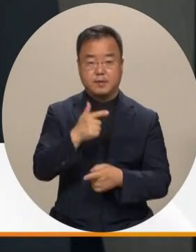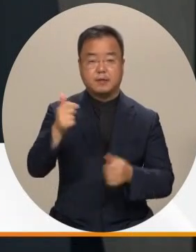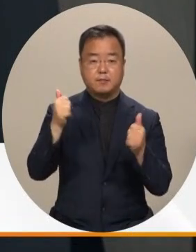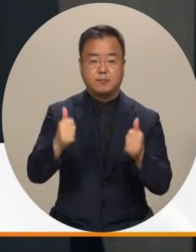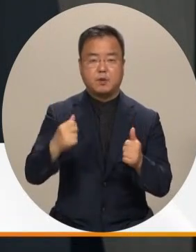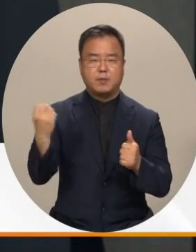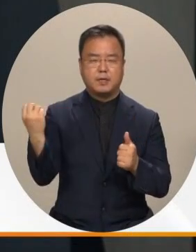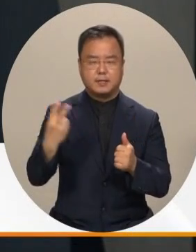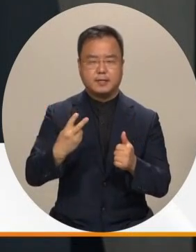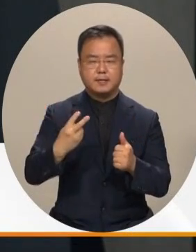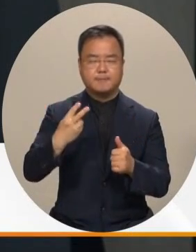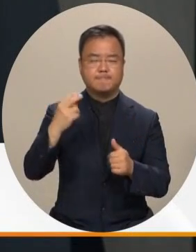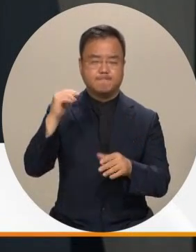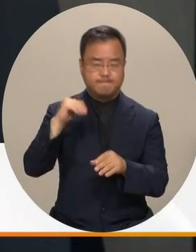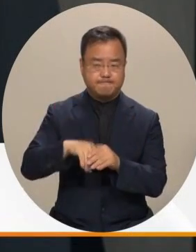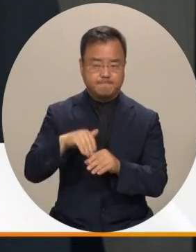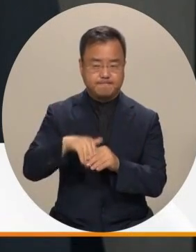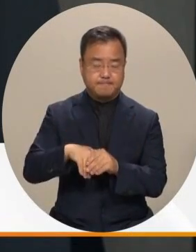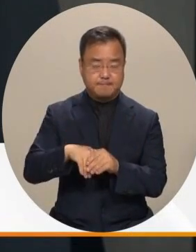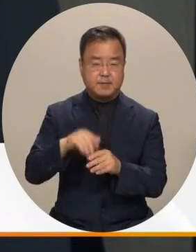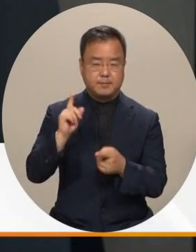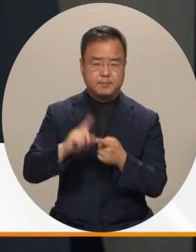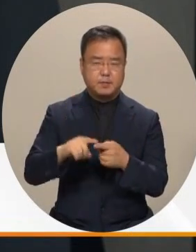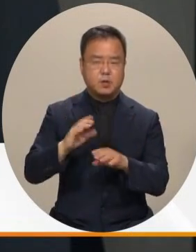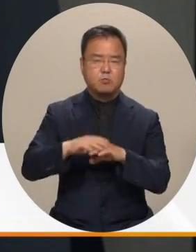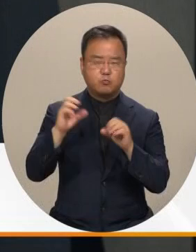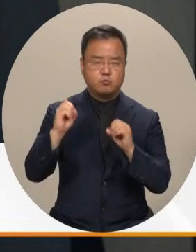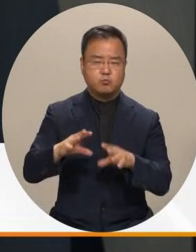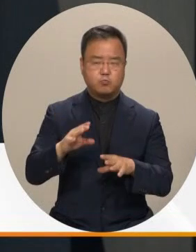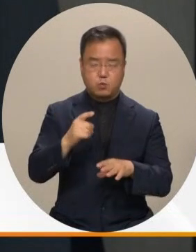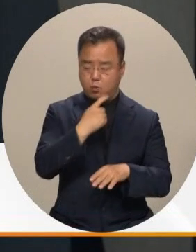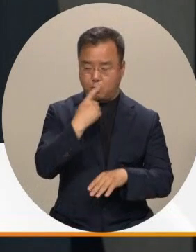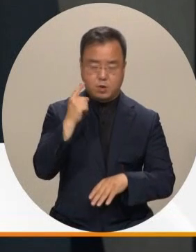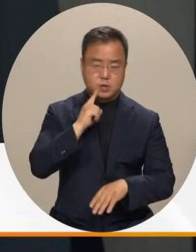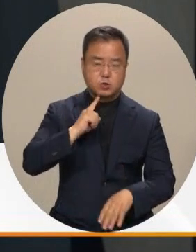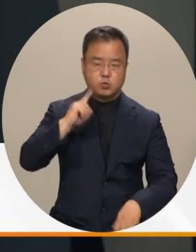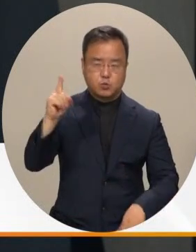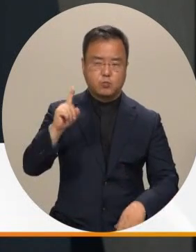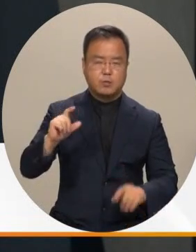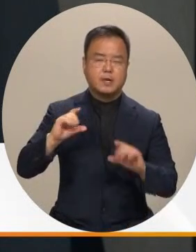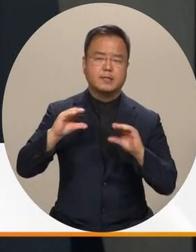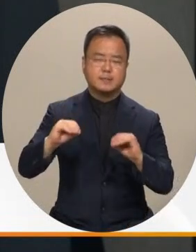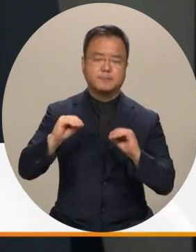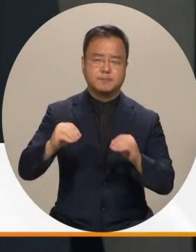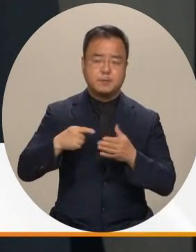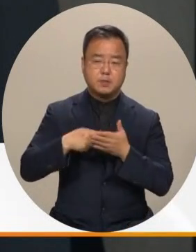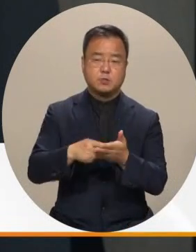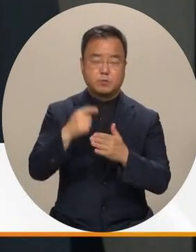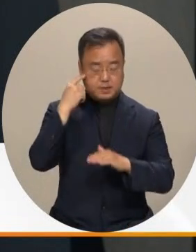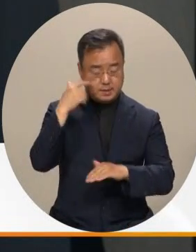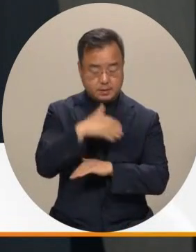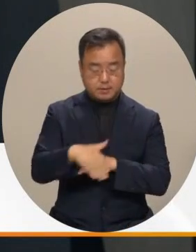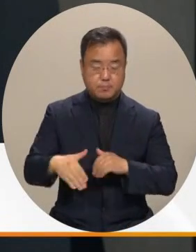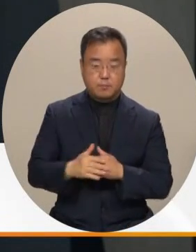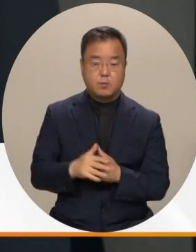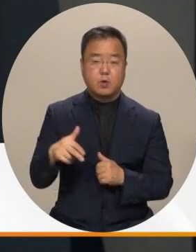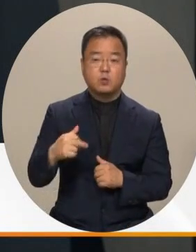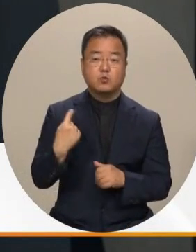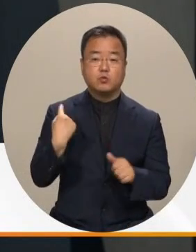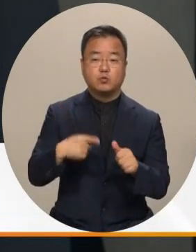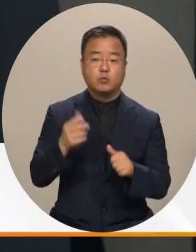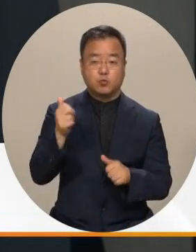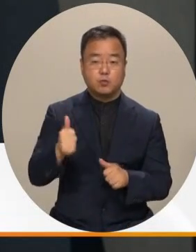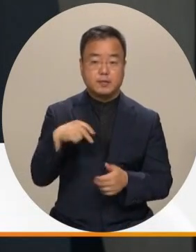대한 무효 확인 소송을 제기하고 또 동시에 집행정지도 신청할 계획입니다 조의연 서울시 교육감은 입장문을